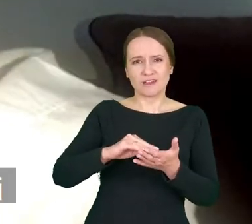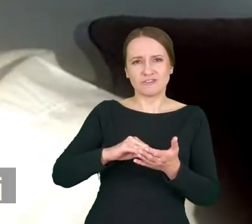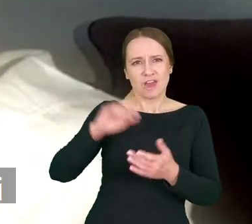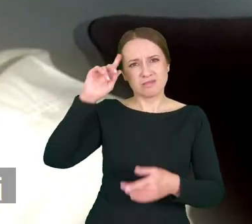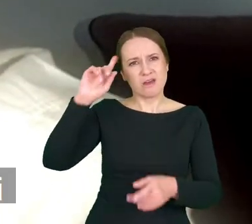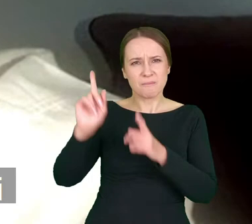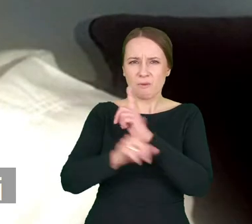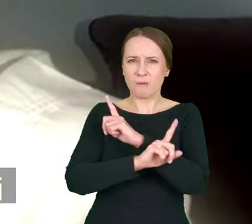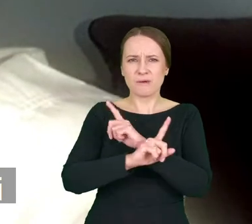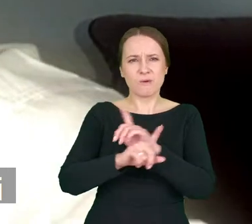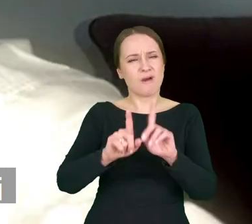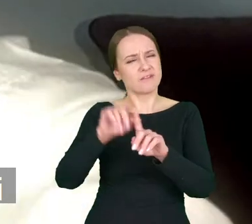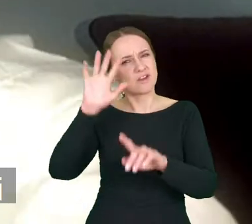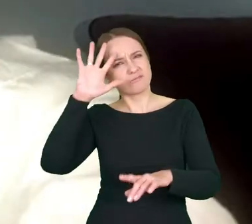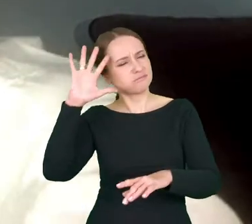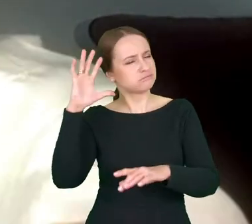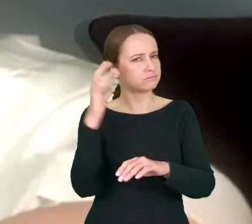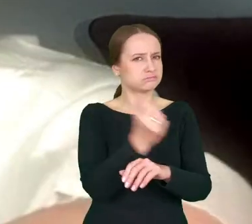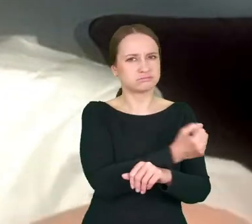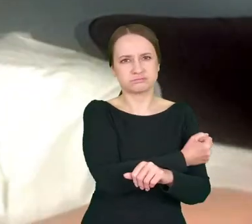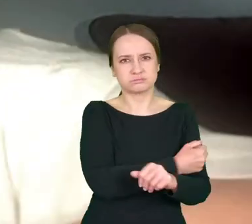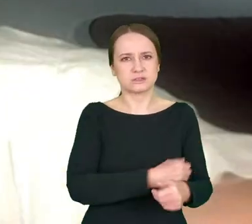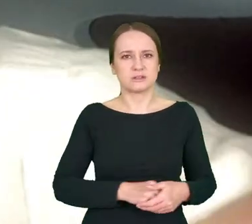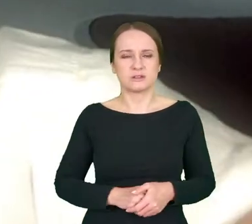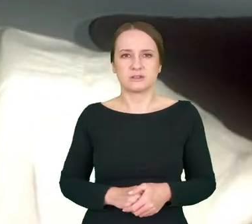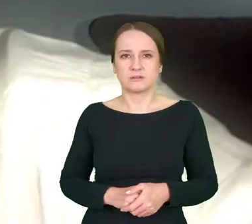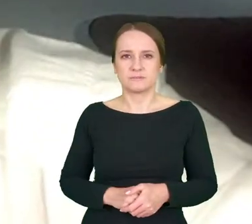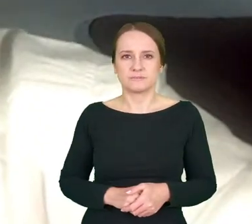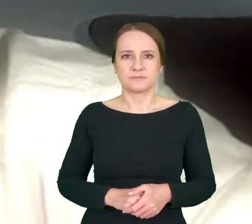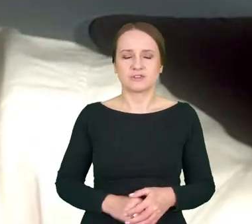od mojej gałęzi odetną.